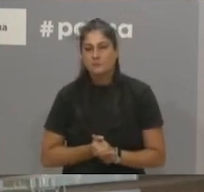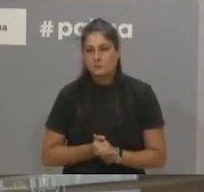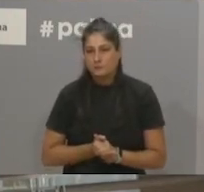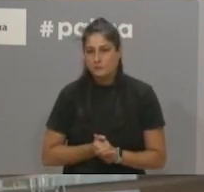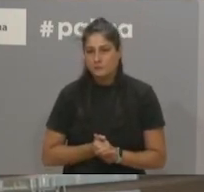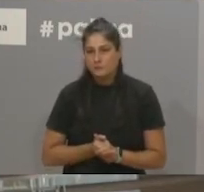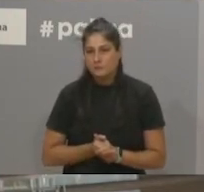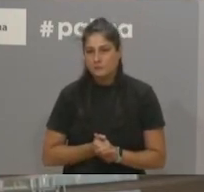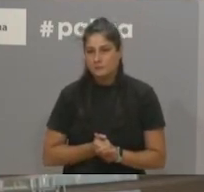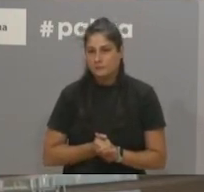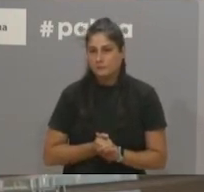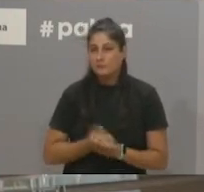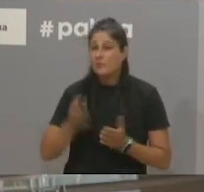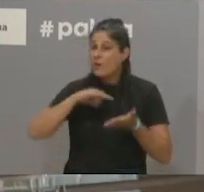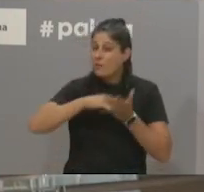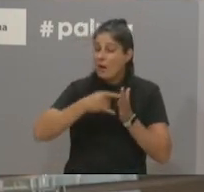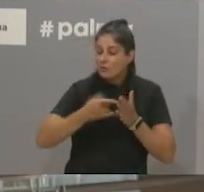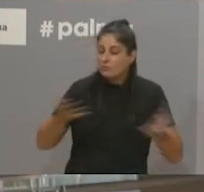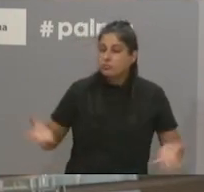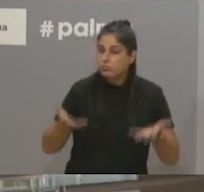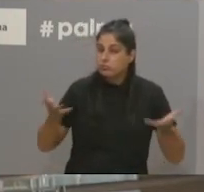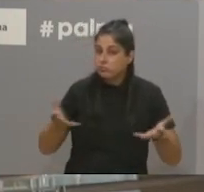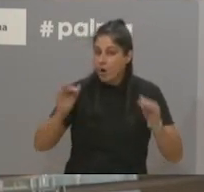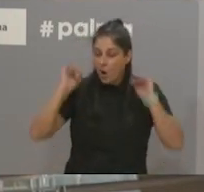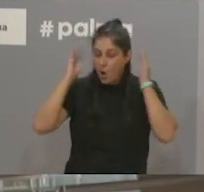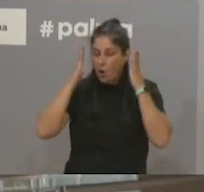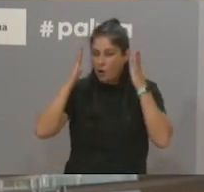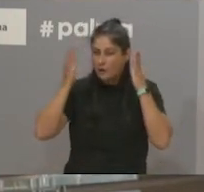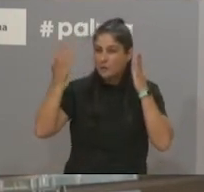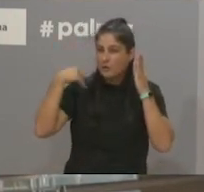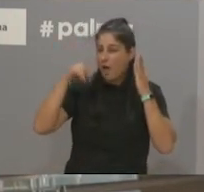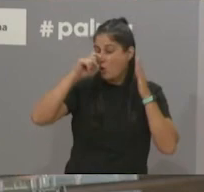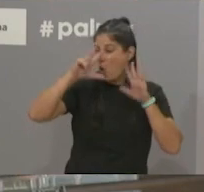Alcover havia estat l'impulsor del primer congrés 80 anys abans.